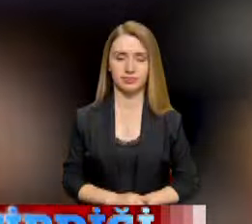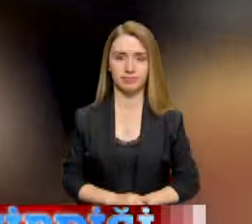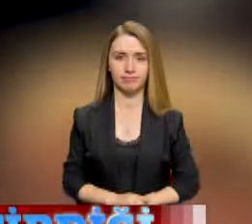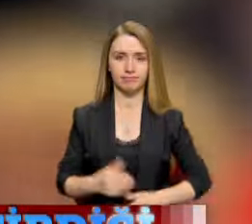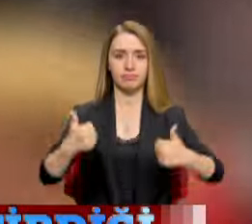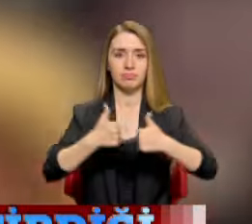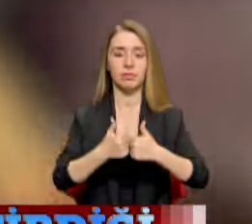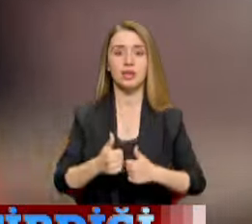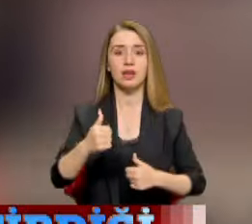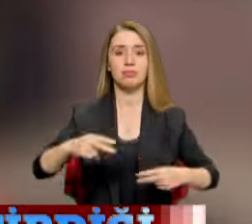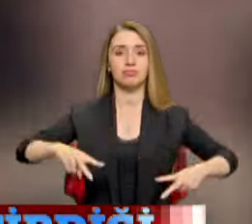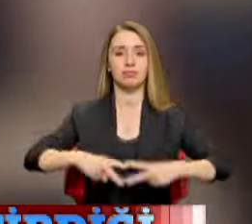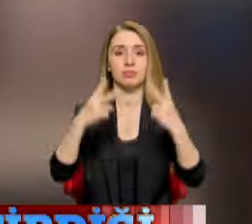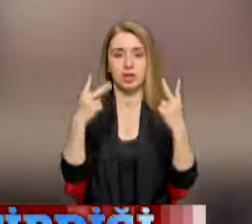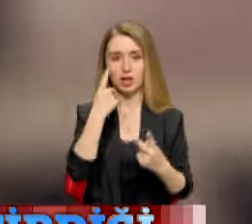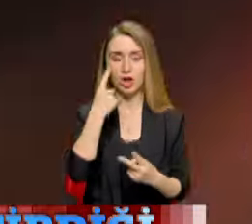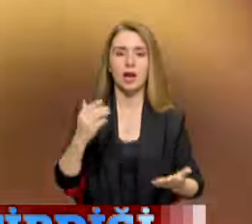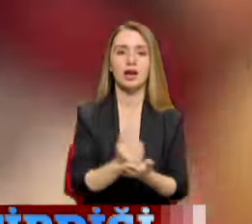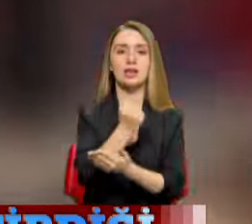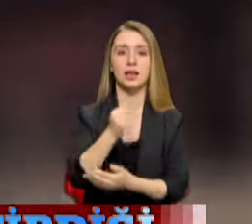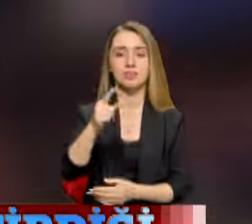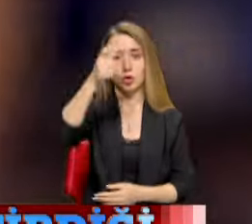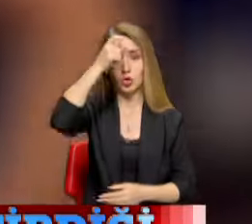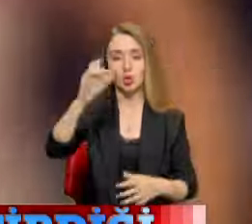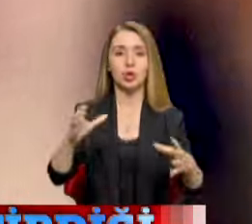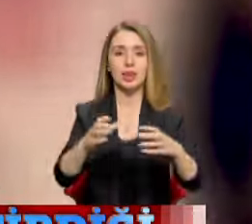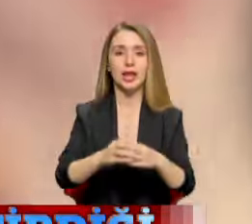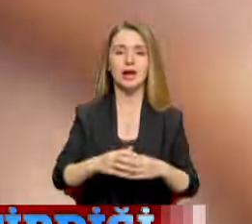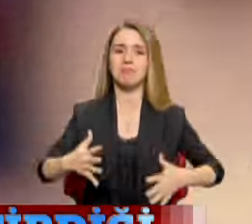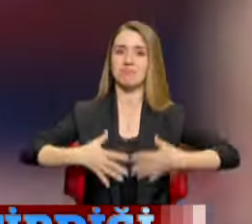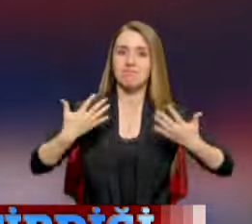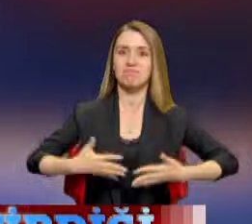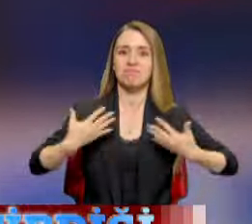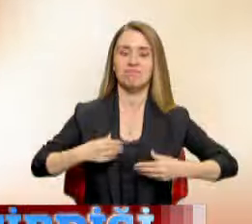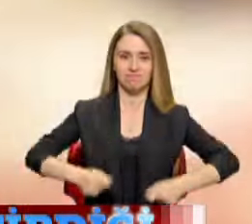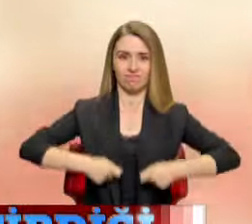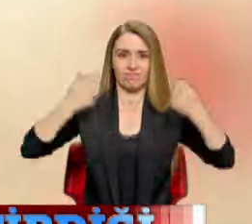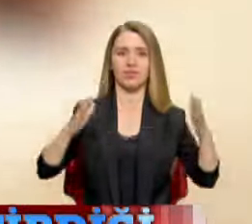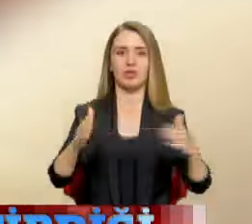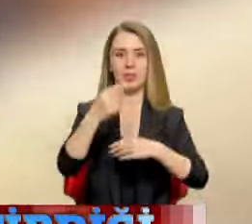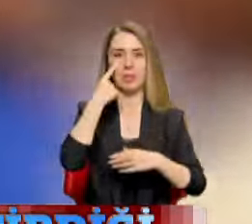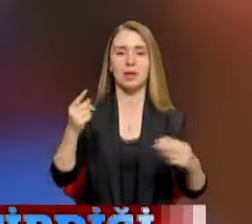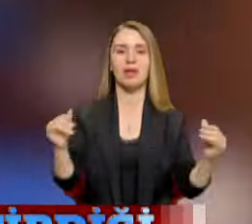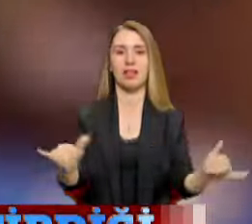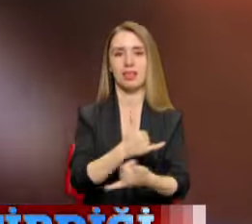Sahadan 3 puan ve çeyrek final biletiyle ayrılan Ay Yıldızlı takımın coşkusu soyunma odasında da devam etti.